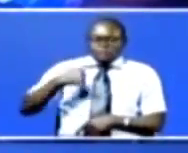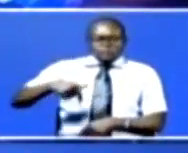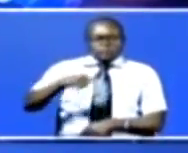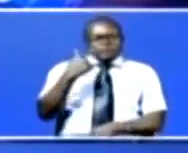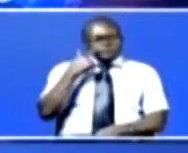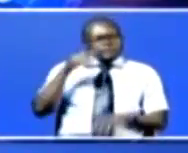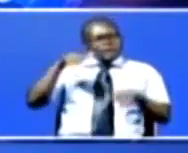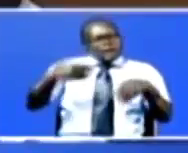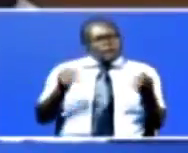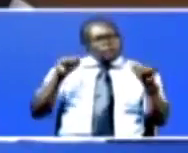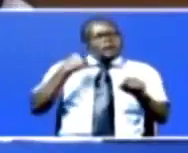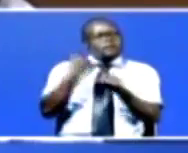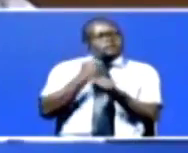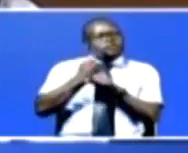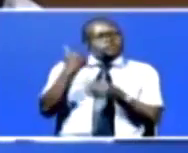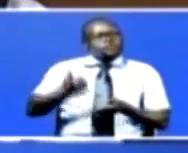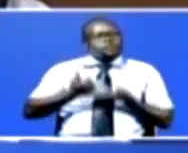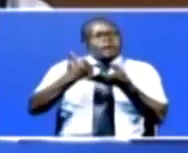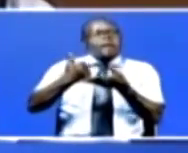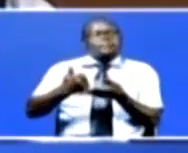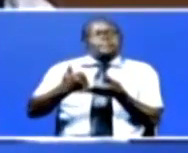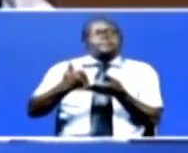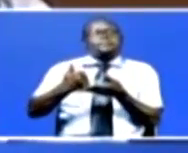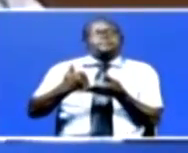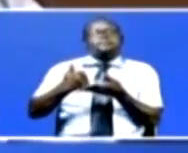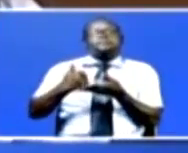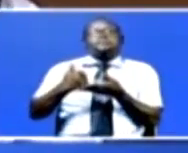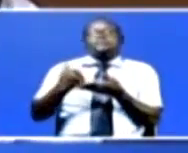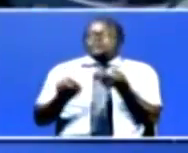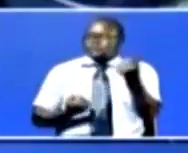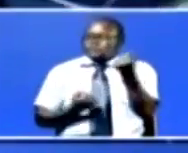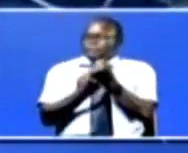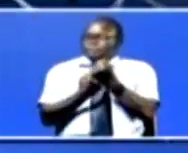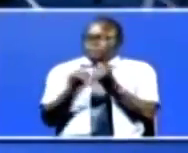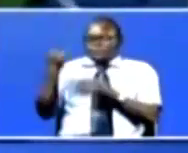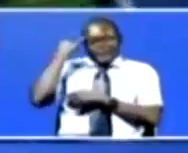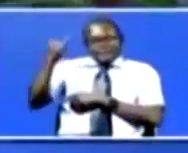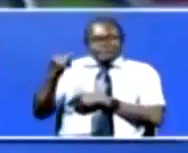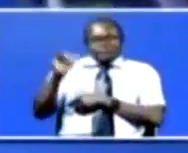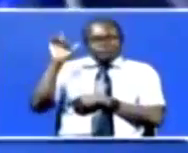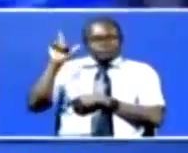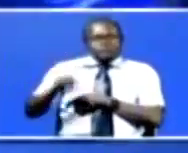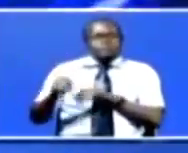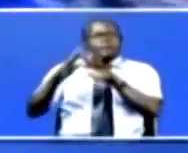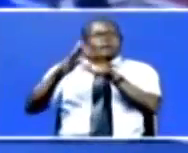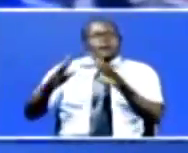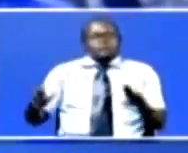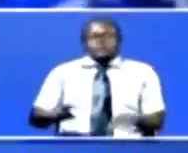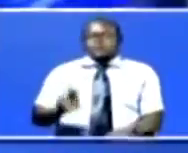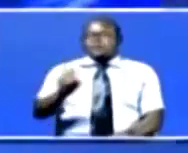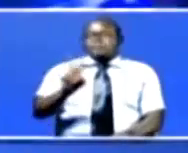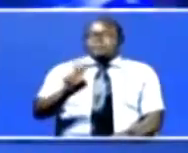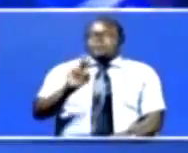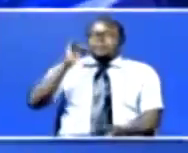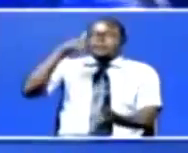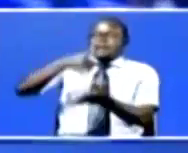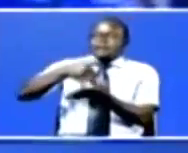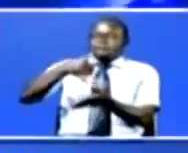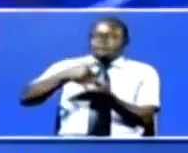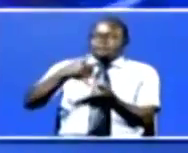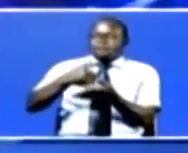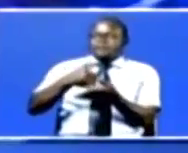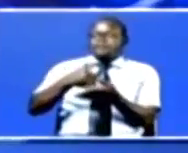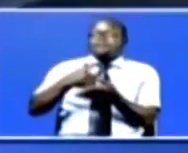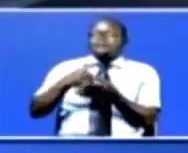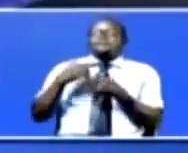Tukafikiria ni nini ambacho tutaweza kusaidia ili kuboresha mambo na affordable housing. Caleb na Ezekiel ambao walishiriki kwenye mashindano ya kitaifa